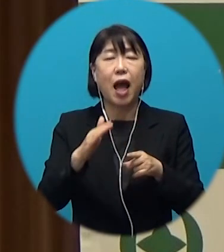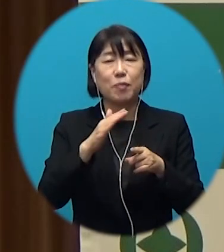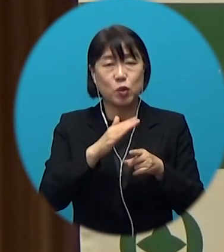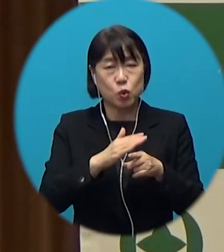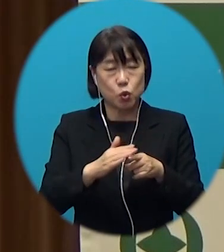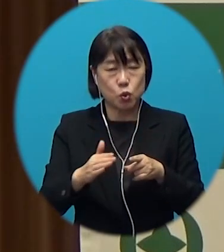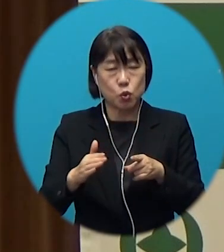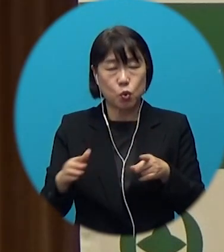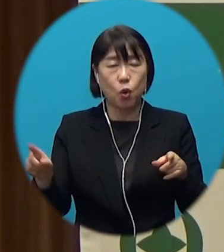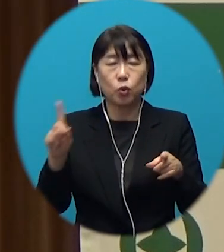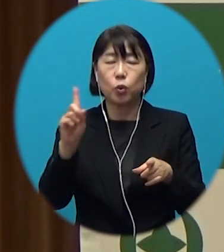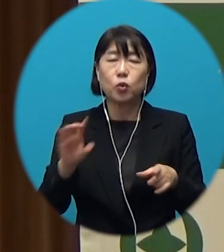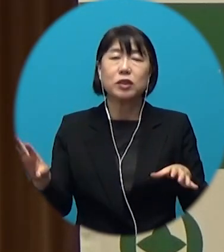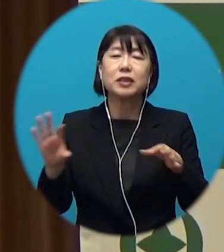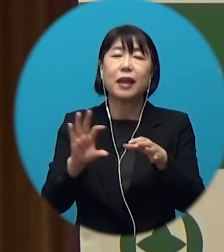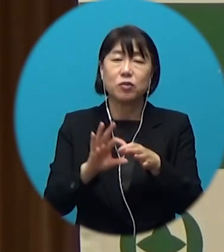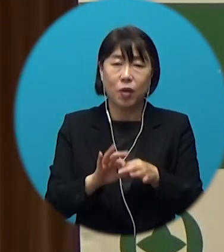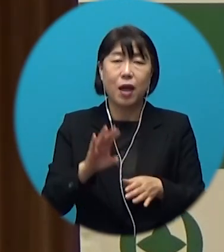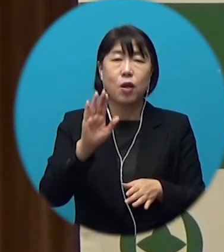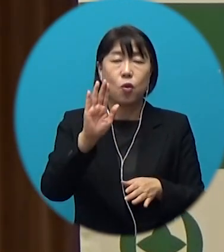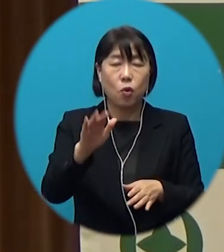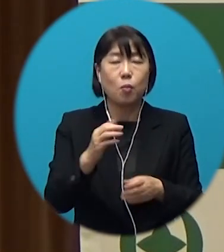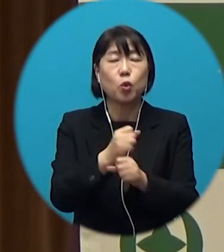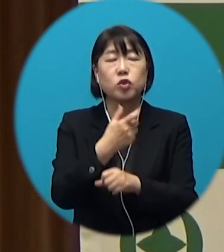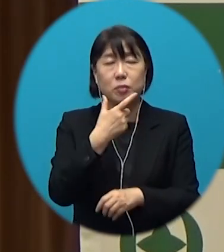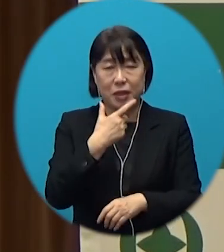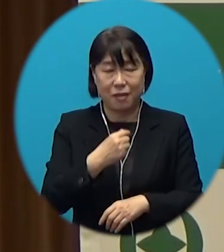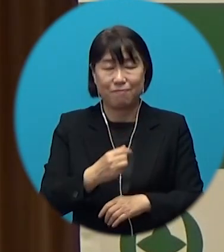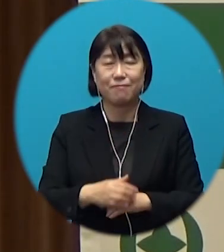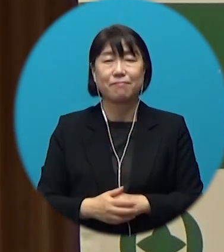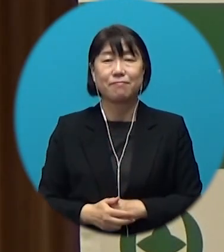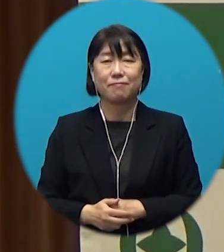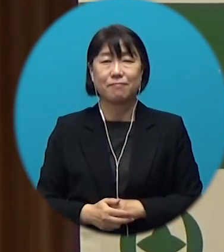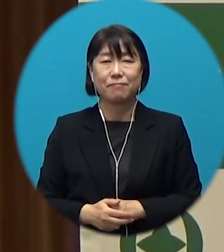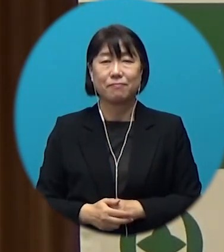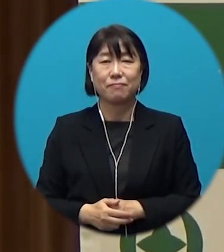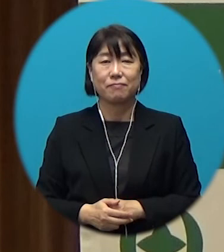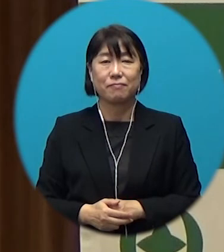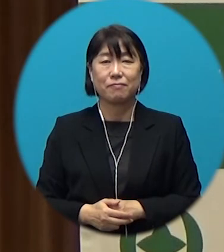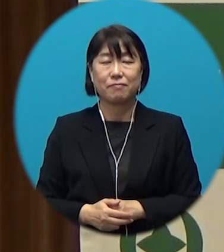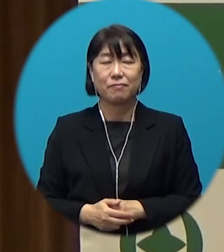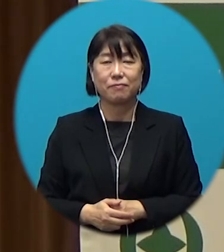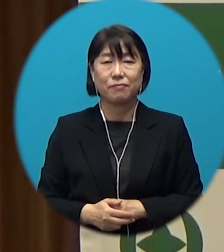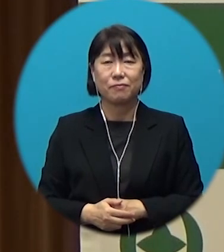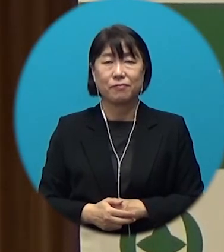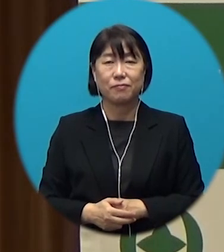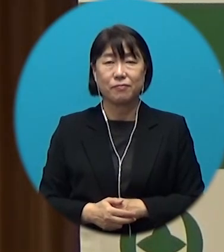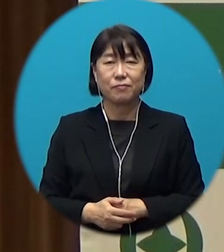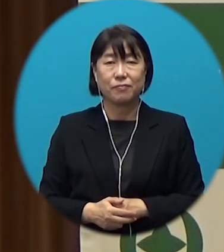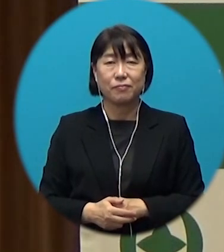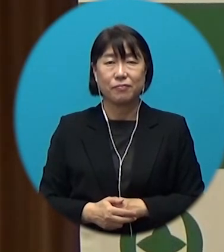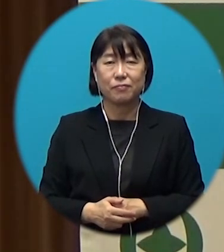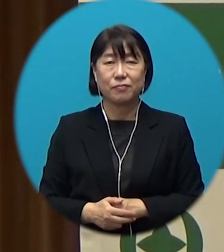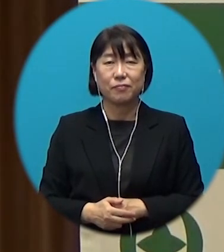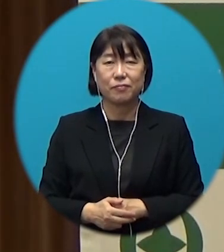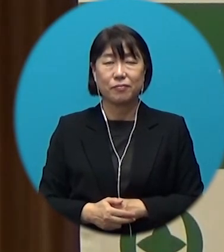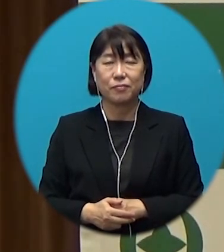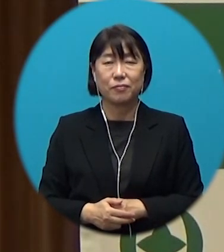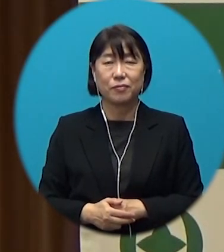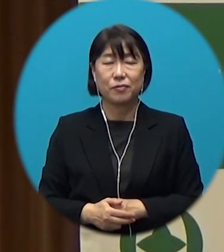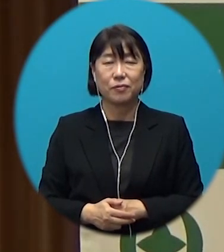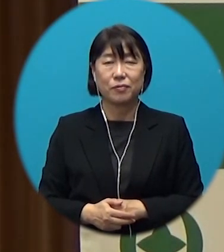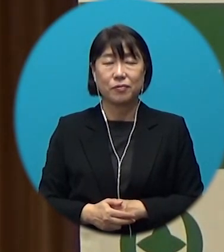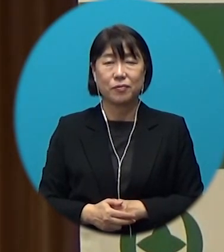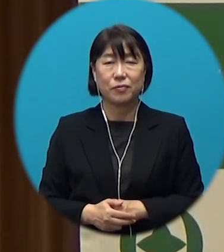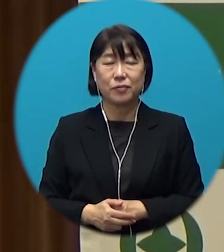うつなげていくか、今後もしっかりと取り組んでいきたいと思います。 ありがとうございます。 そのご質 問いかがでし